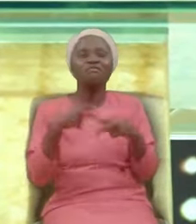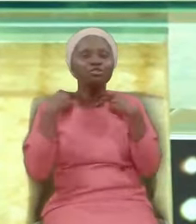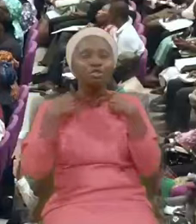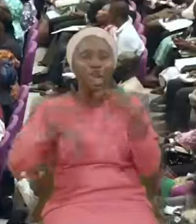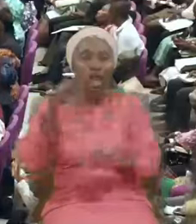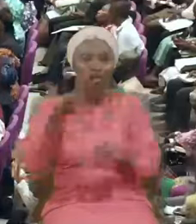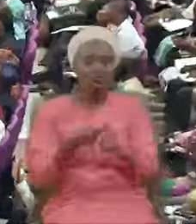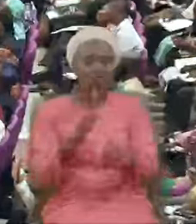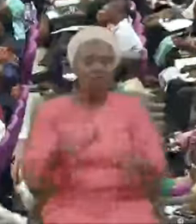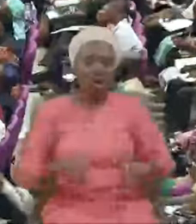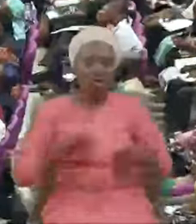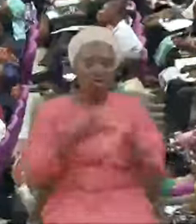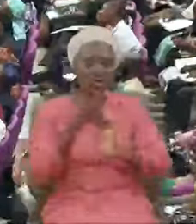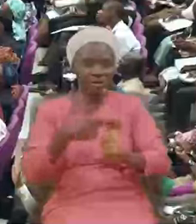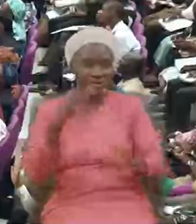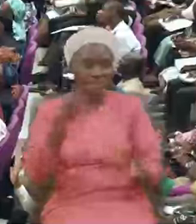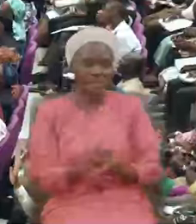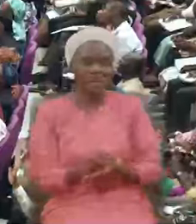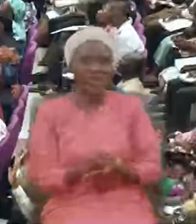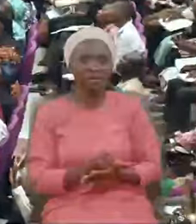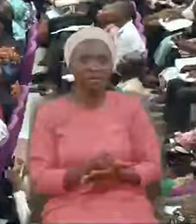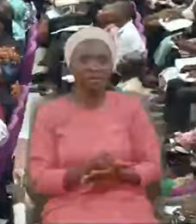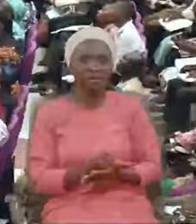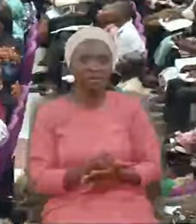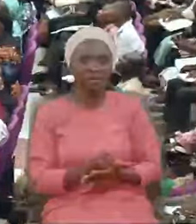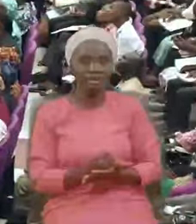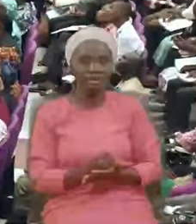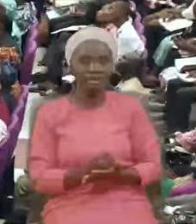joug dans votre vie au nom de Jésus-Christ.